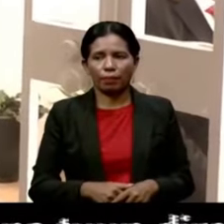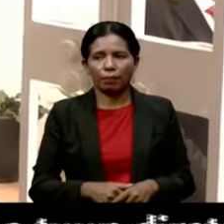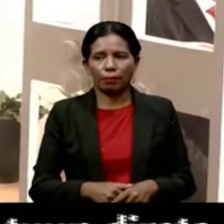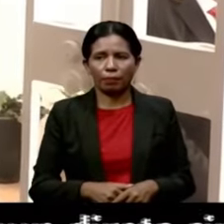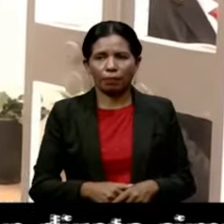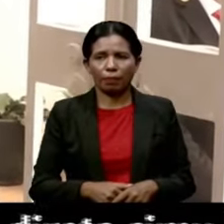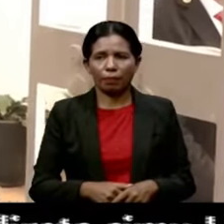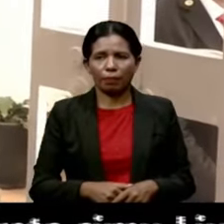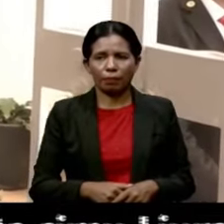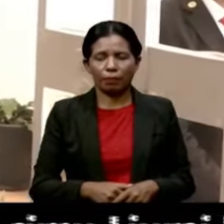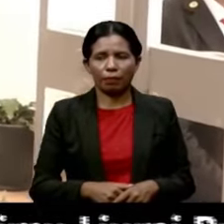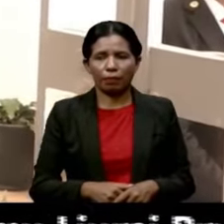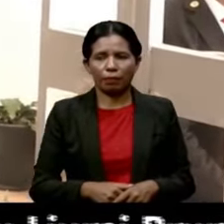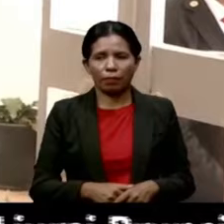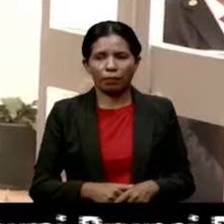beliau